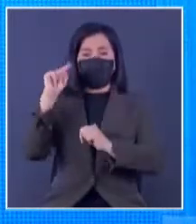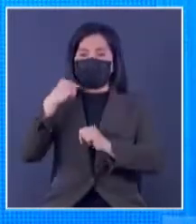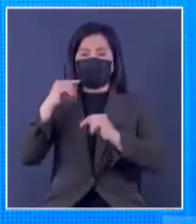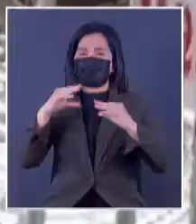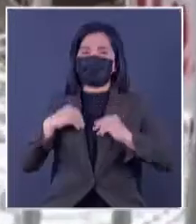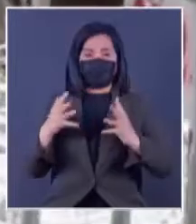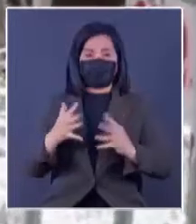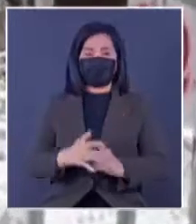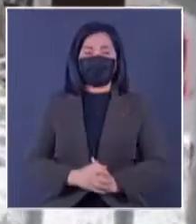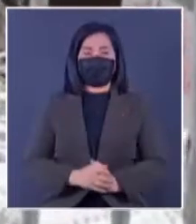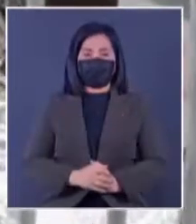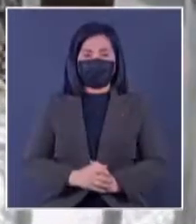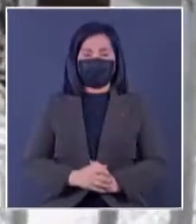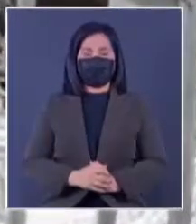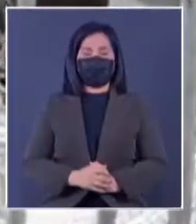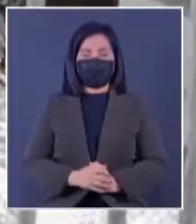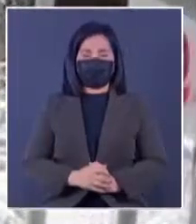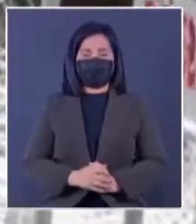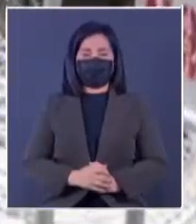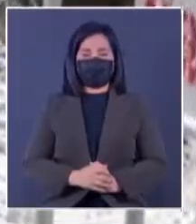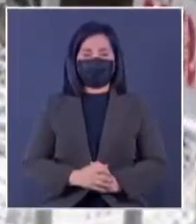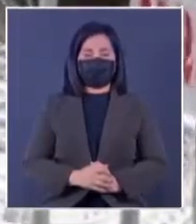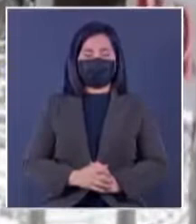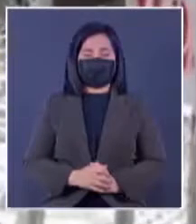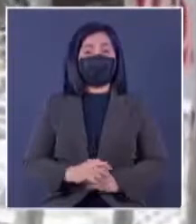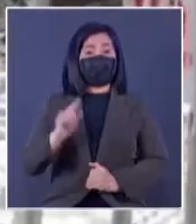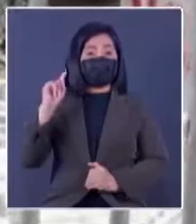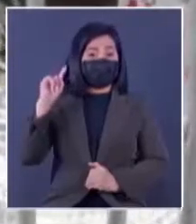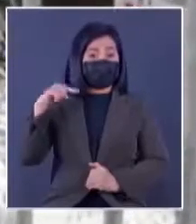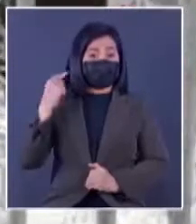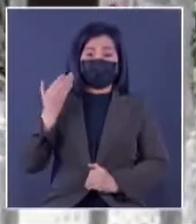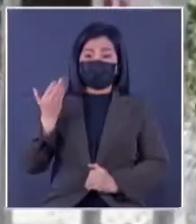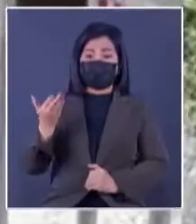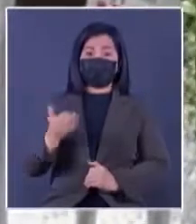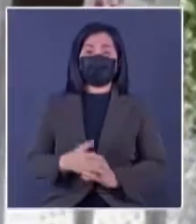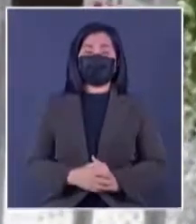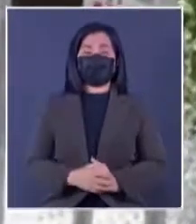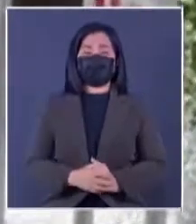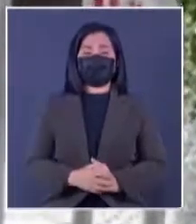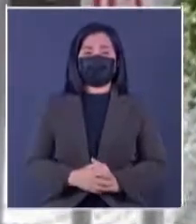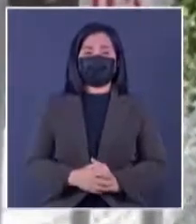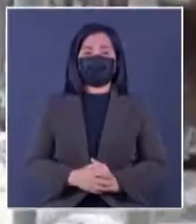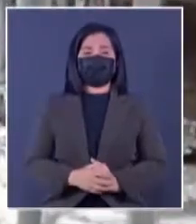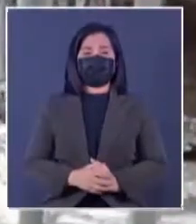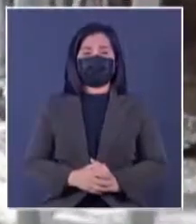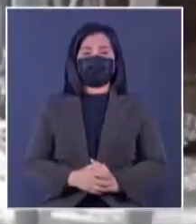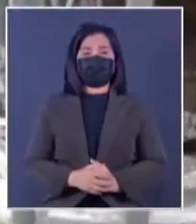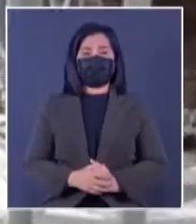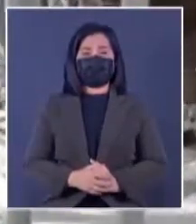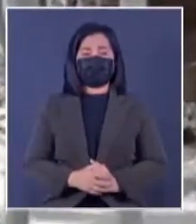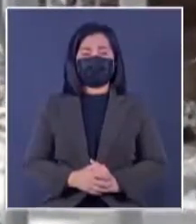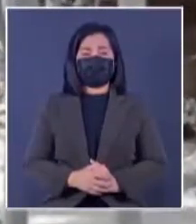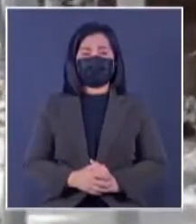กับขา1นางสาวพัชรพรจันทประดิษฐ์รั้วนาม MissGrand Thailand 2020